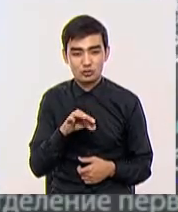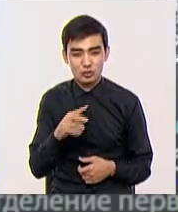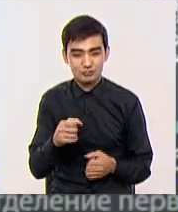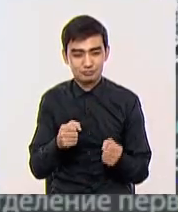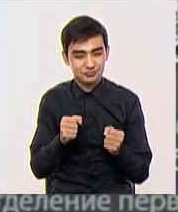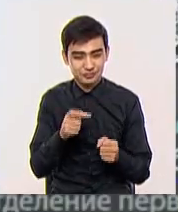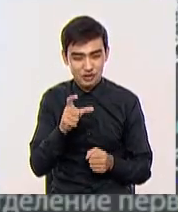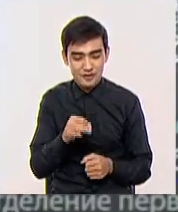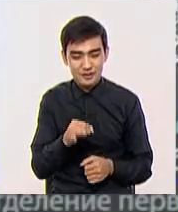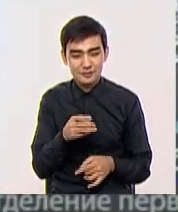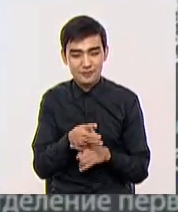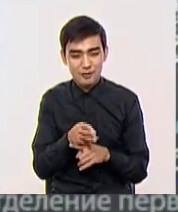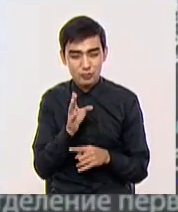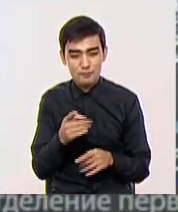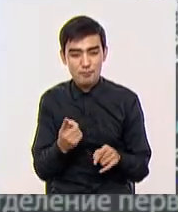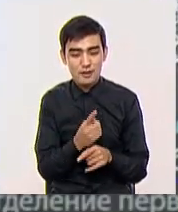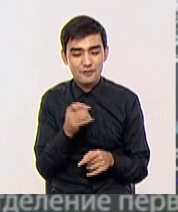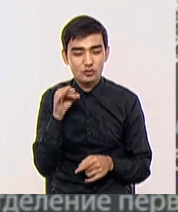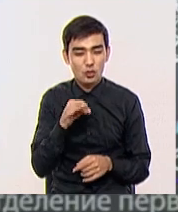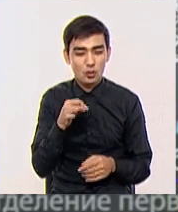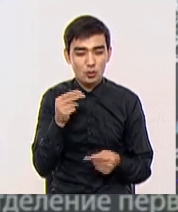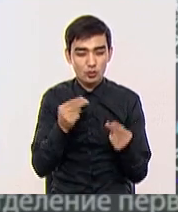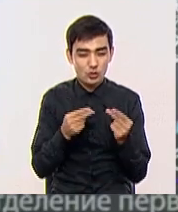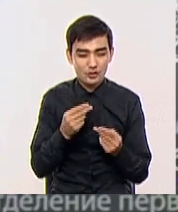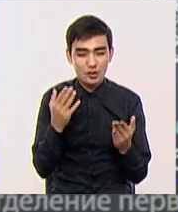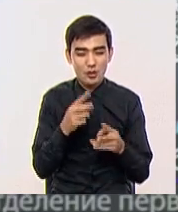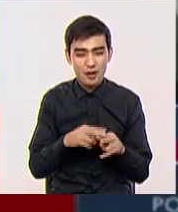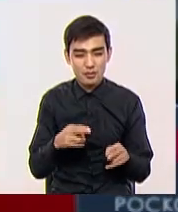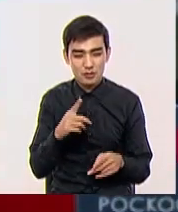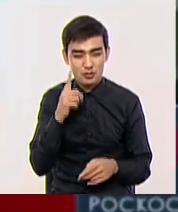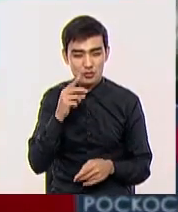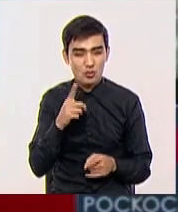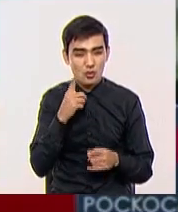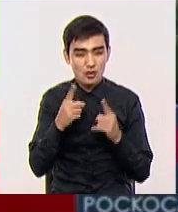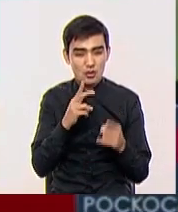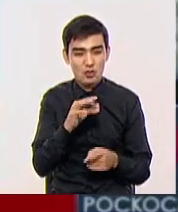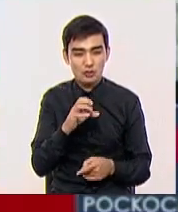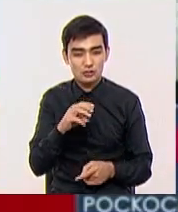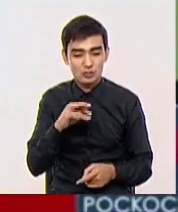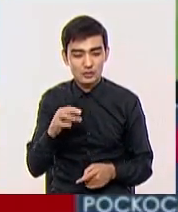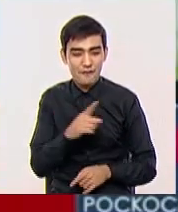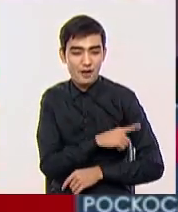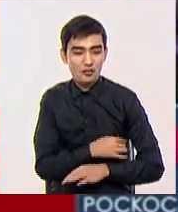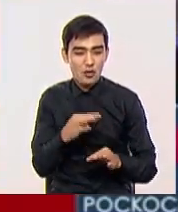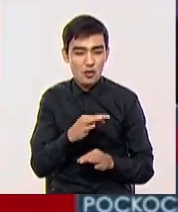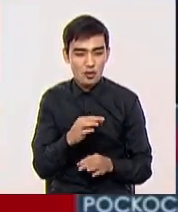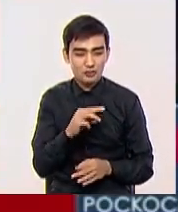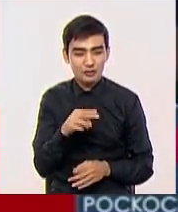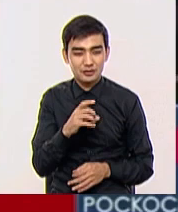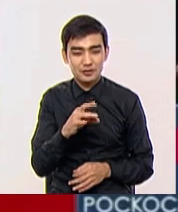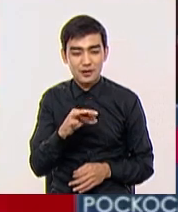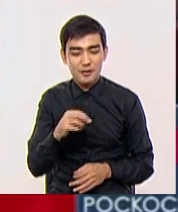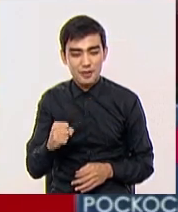Шкаплеров. Они займутся съемками первого в истории художественного фильма в космосе. Это драма о враче, которая отправилась на орбиту